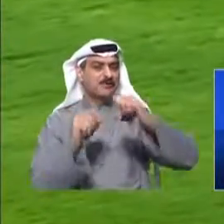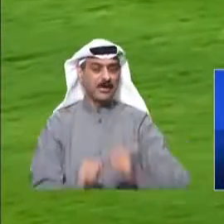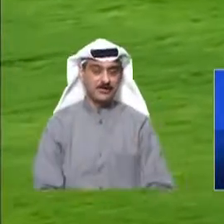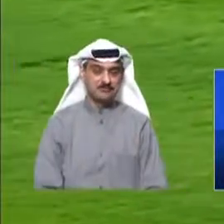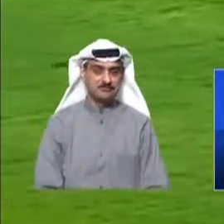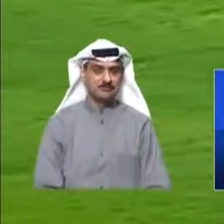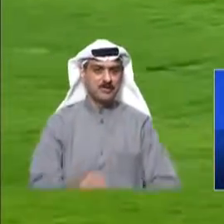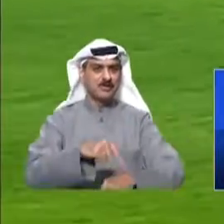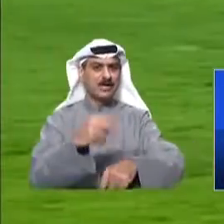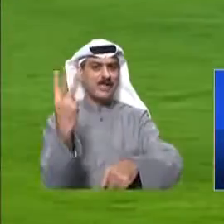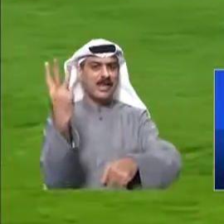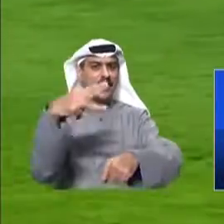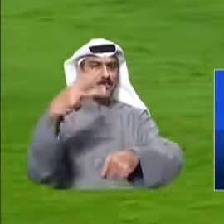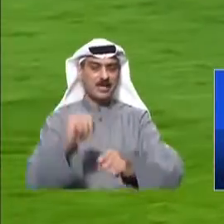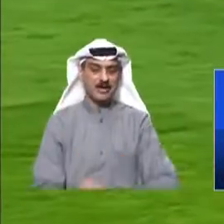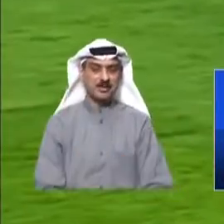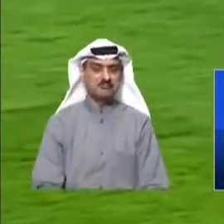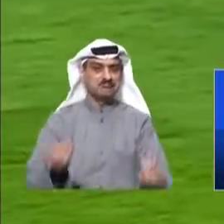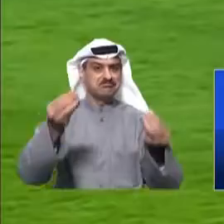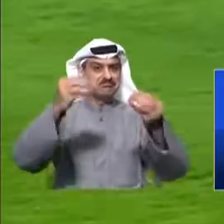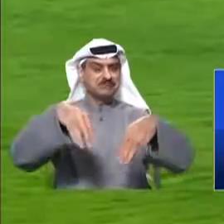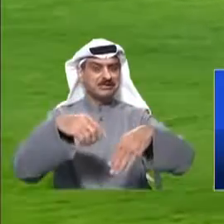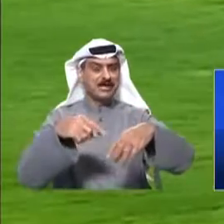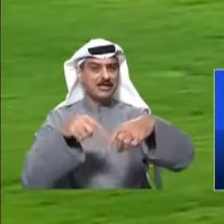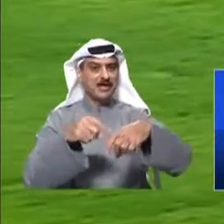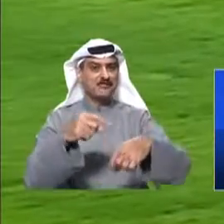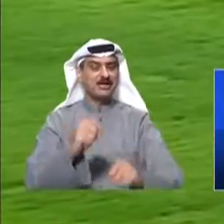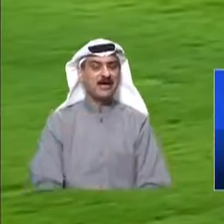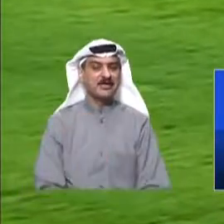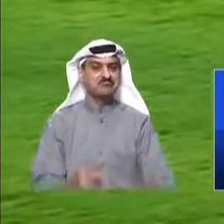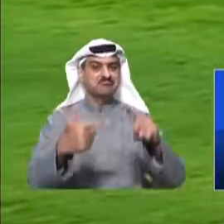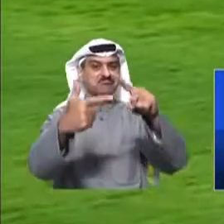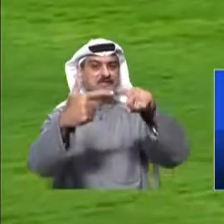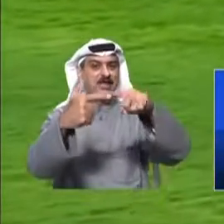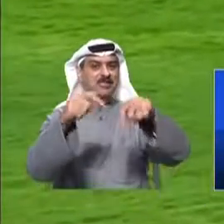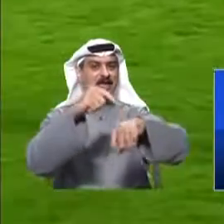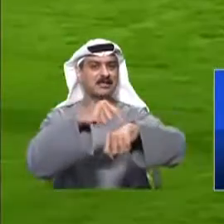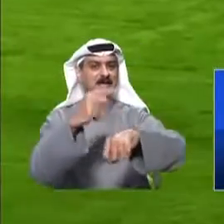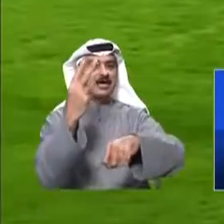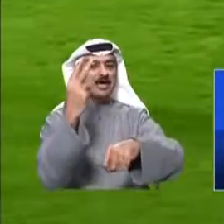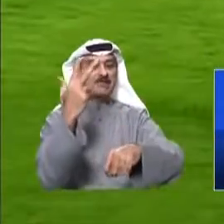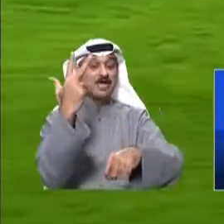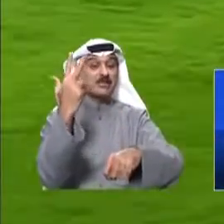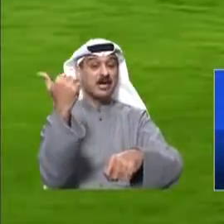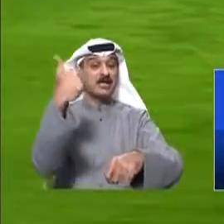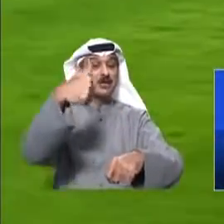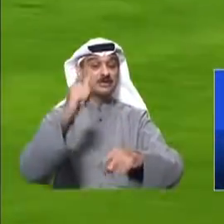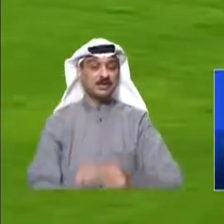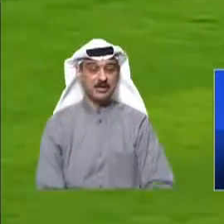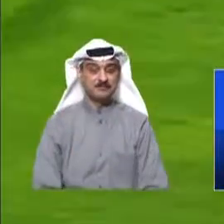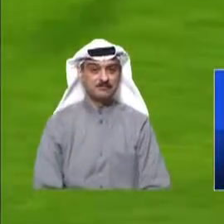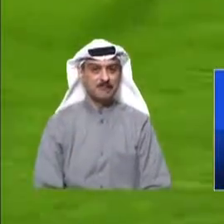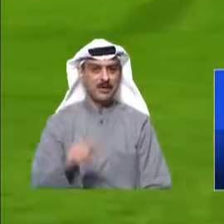الدقيقة 33 قبل أن يضيف زميله علي خلف الهدف الثاني في الدقيقة 68، وقلص